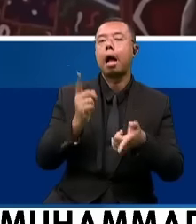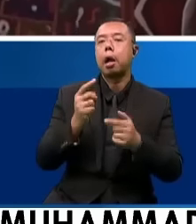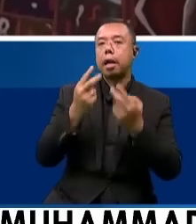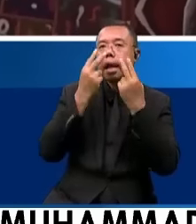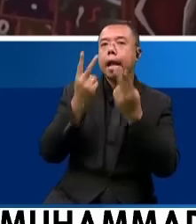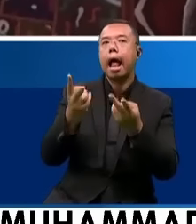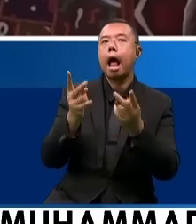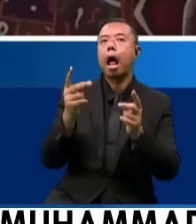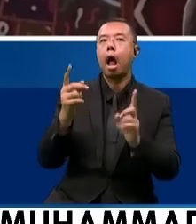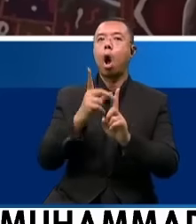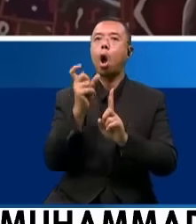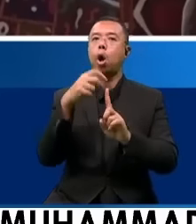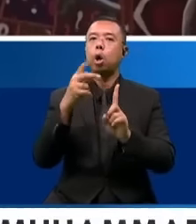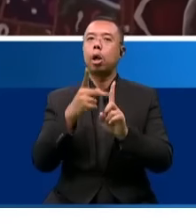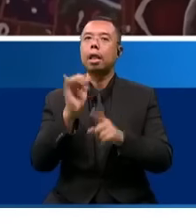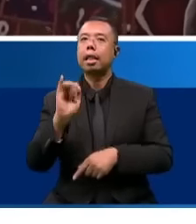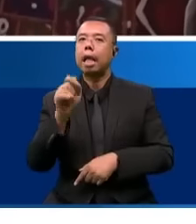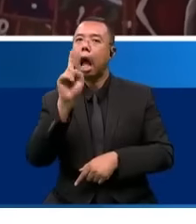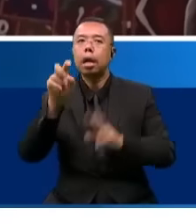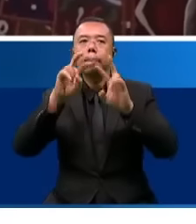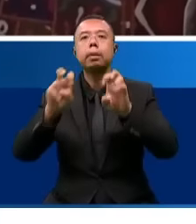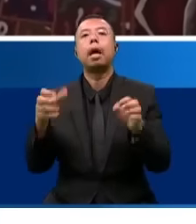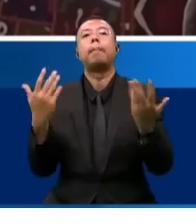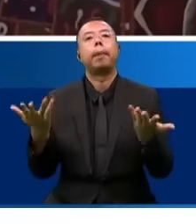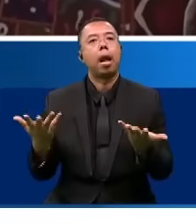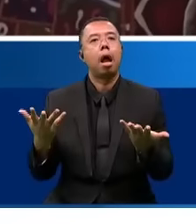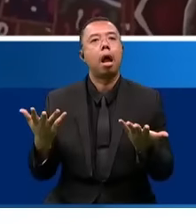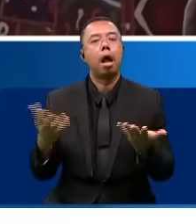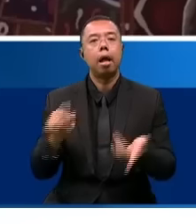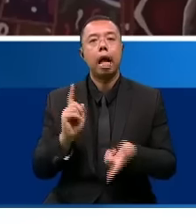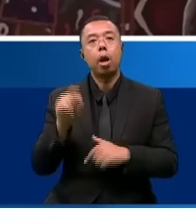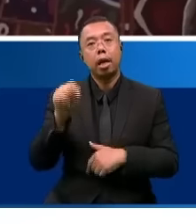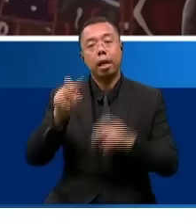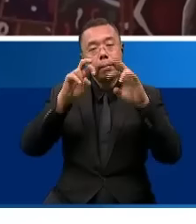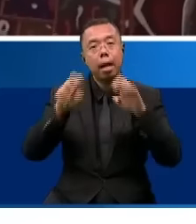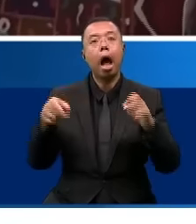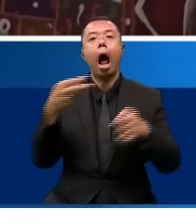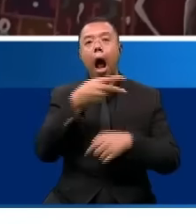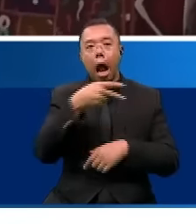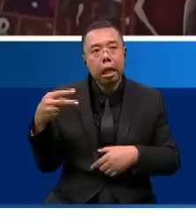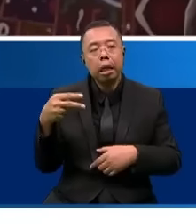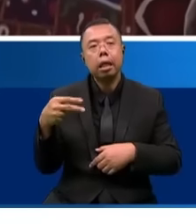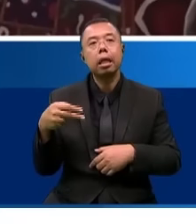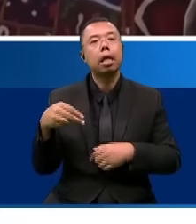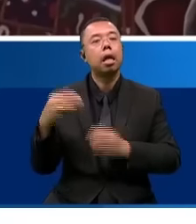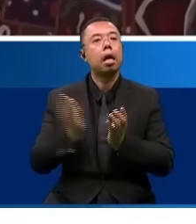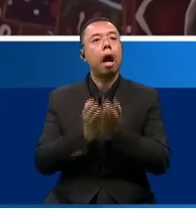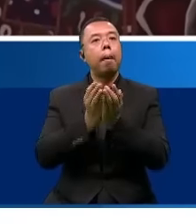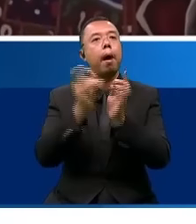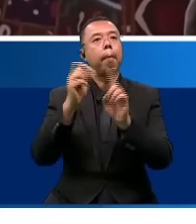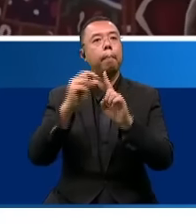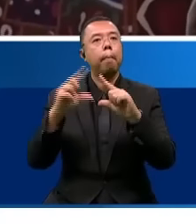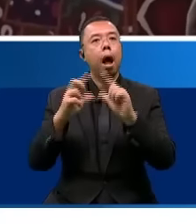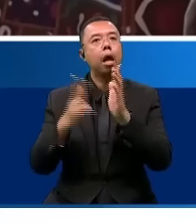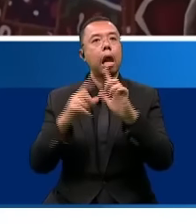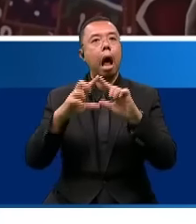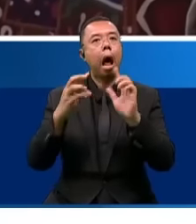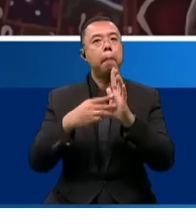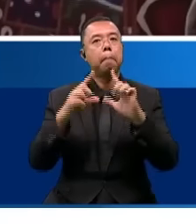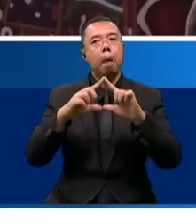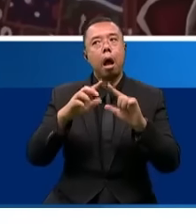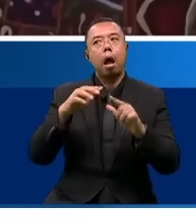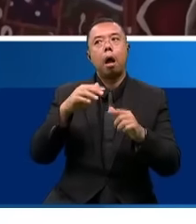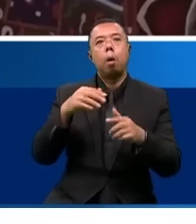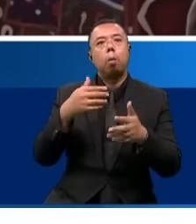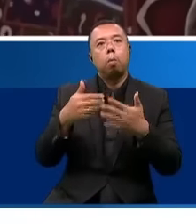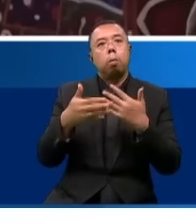merasa bahwa e mereka harus diperiksa dan kalau misalnya ini diperiksa berarti kapal-kapal Panama walaupun bukan miliknya pemilik dari amerik